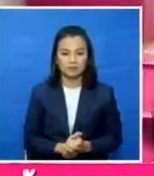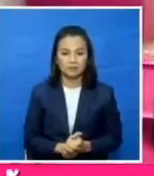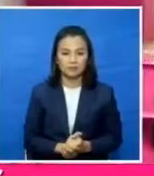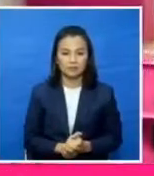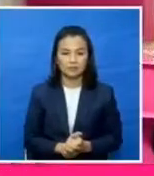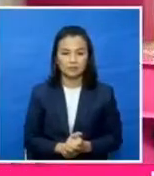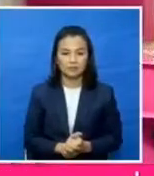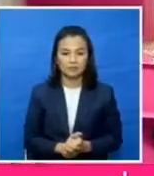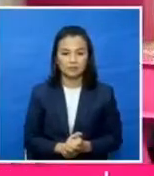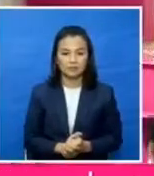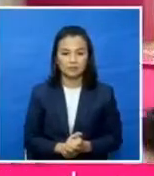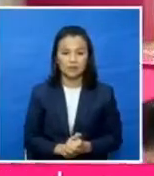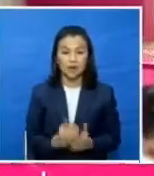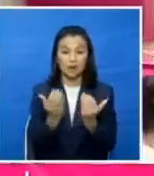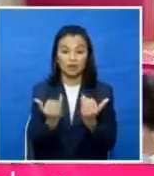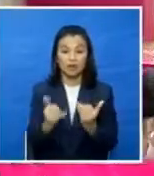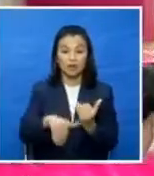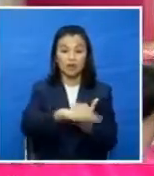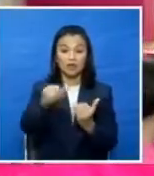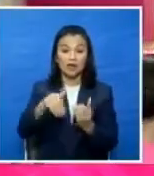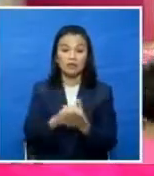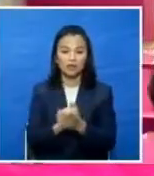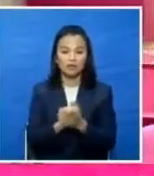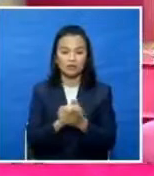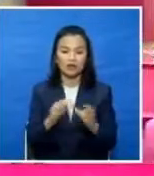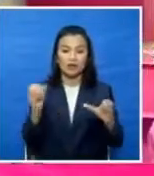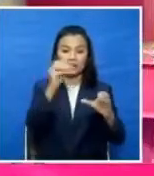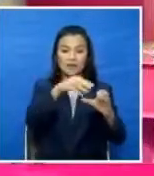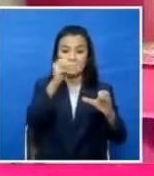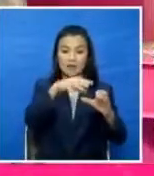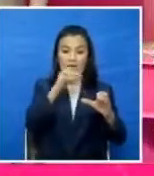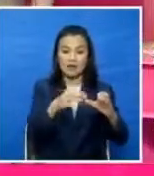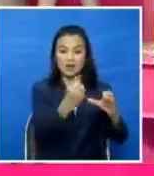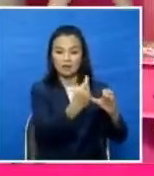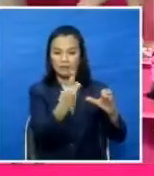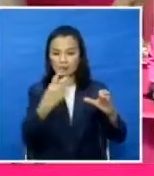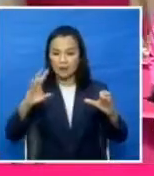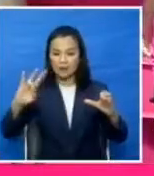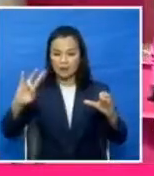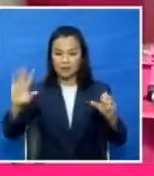และในขณะนี้นะคะพนักงานได้บรรจุลูกบอลครบทั้ง7หลักแล้วค่ะ